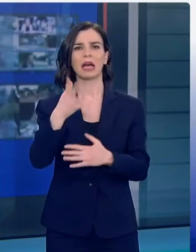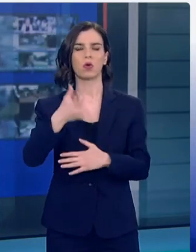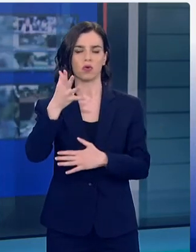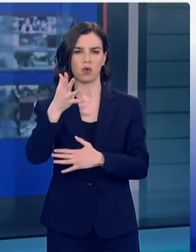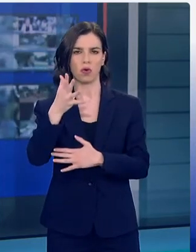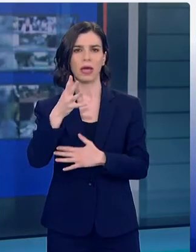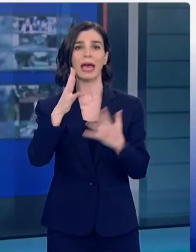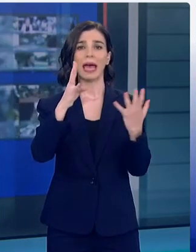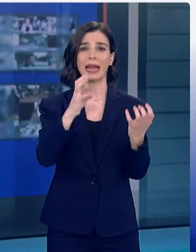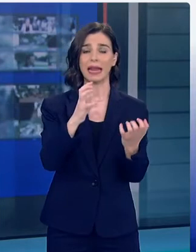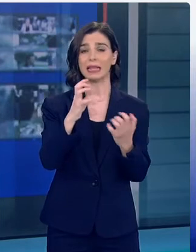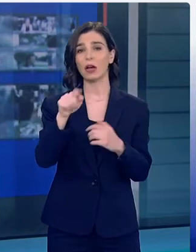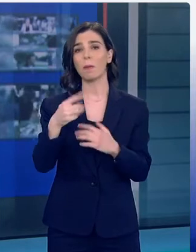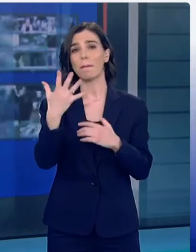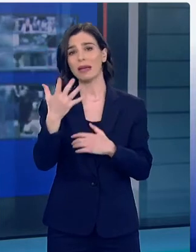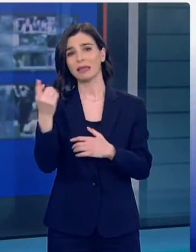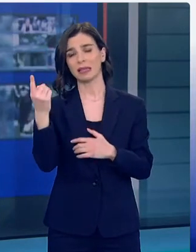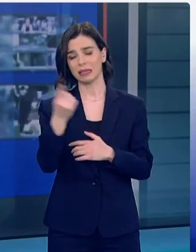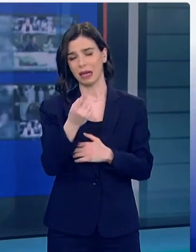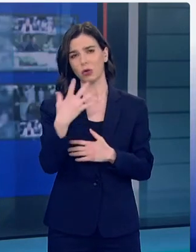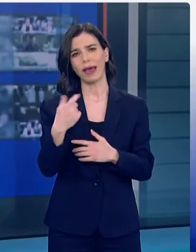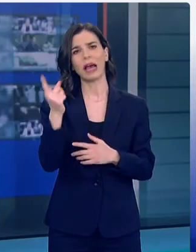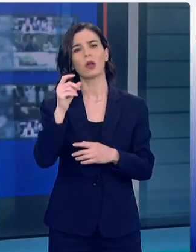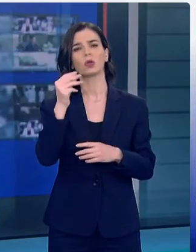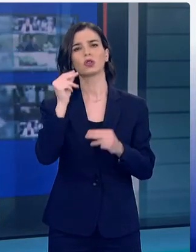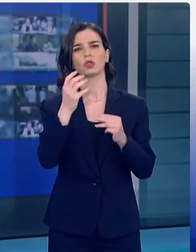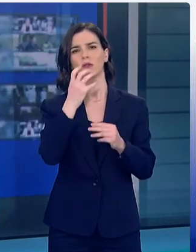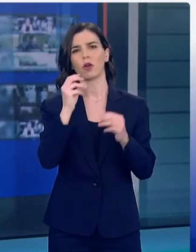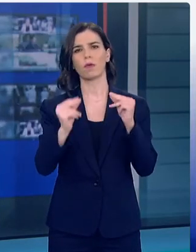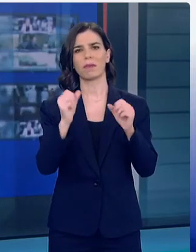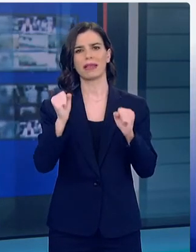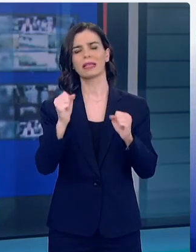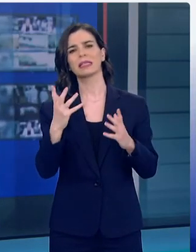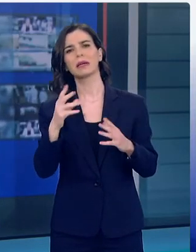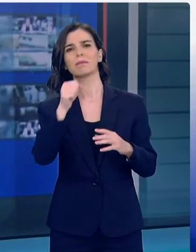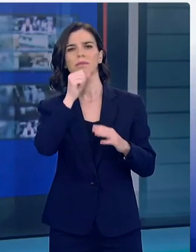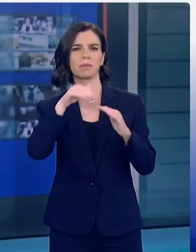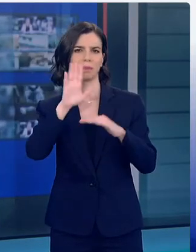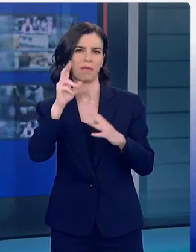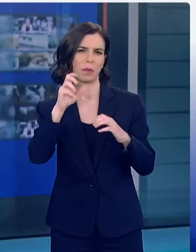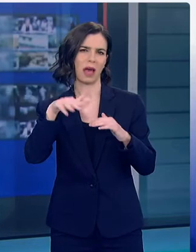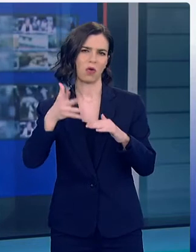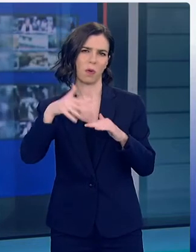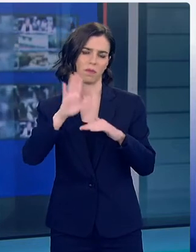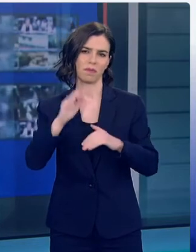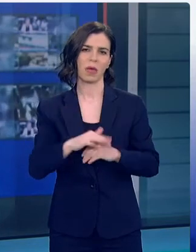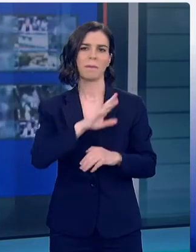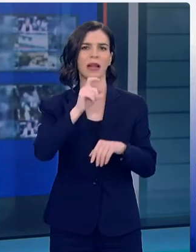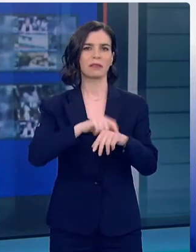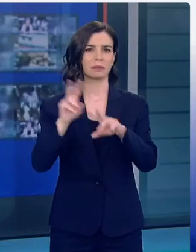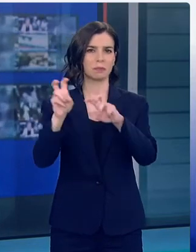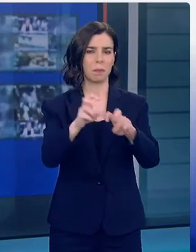το 90,5% είχε κάποιο υποκείμενο νόσημα ή και ηλικία 70 ετών και άνω. Έχουν συνολικά μέχρι σήμερα ελεγχθεί